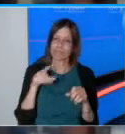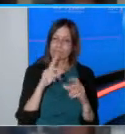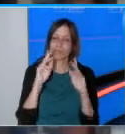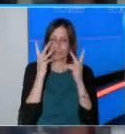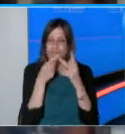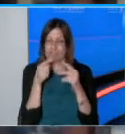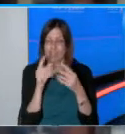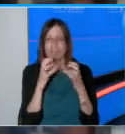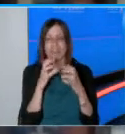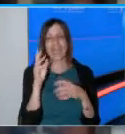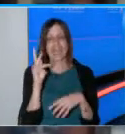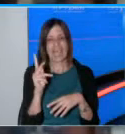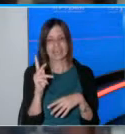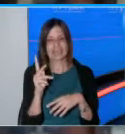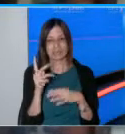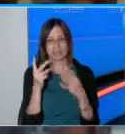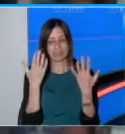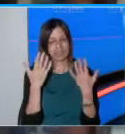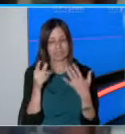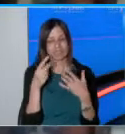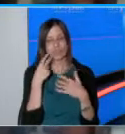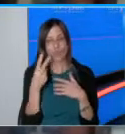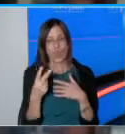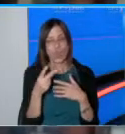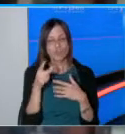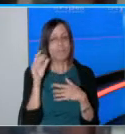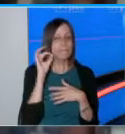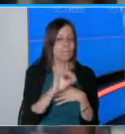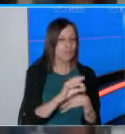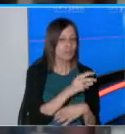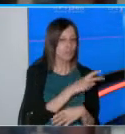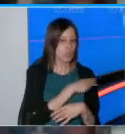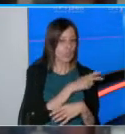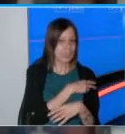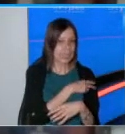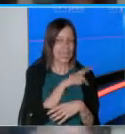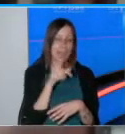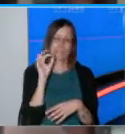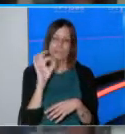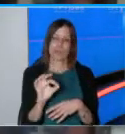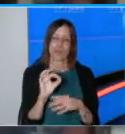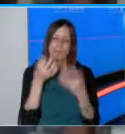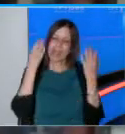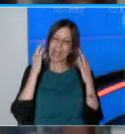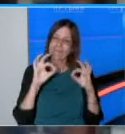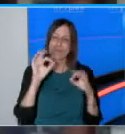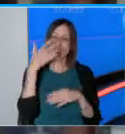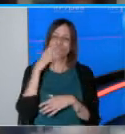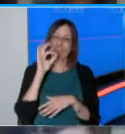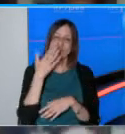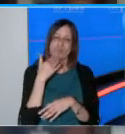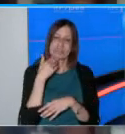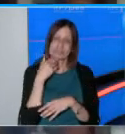הקבוצה הזאת בכפר קאסם, כאשר אתה רואה שהם בגעו בשוטר, הם בגעו מבחינתם בכבוד הלאומי של היהודים.